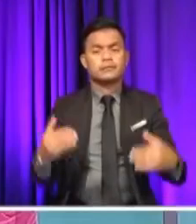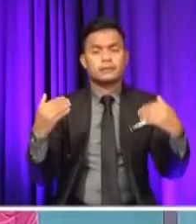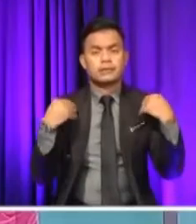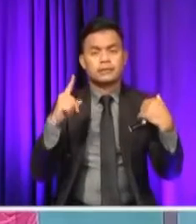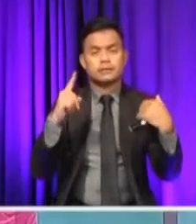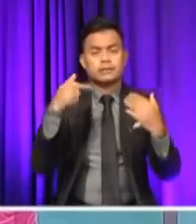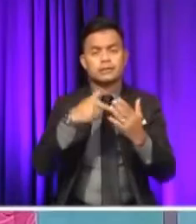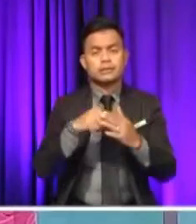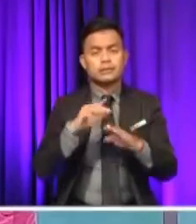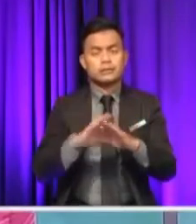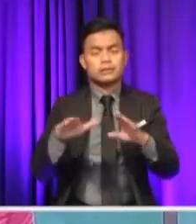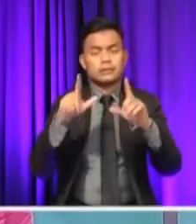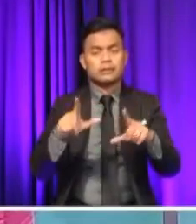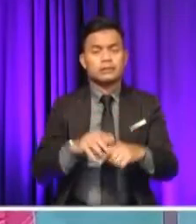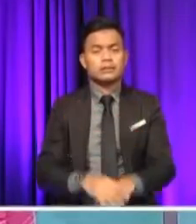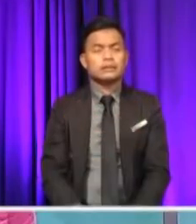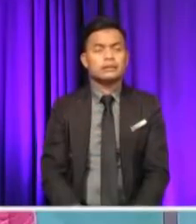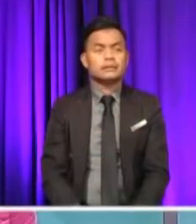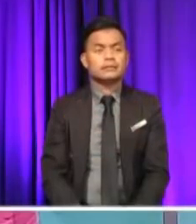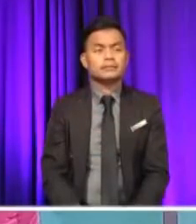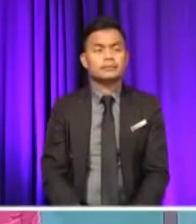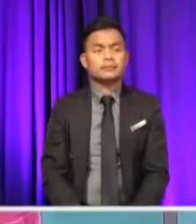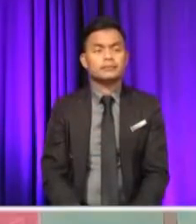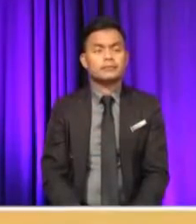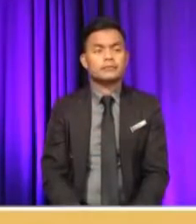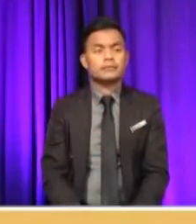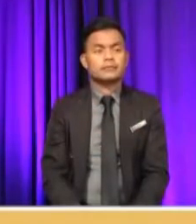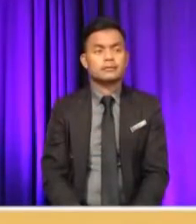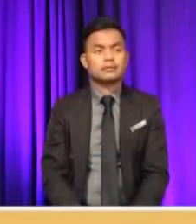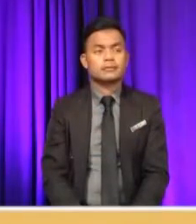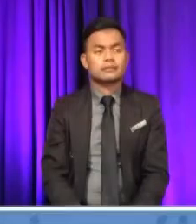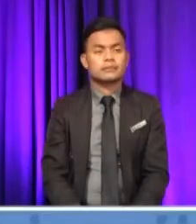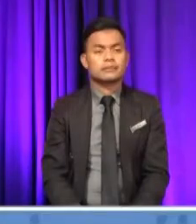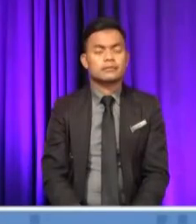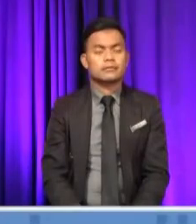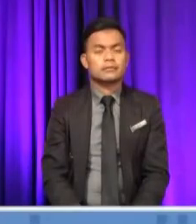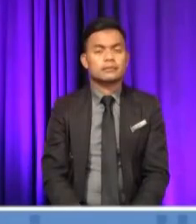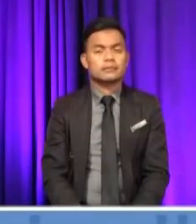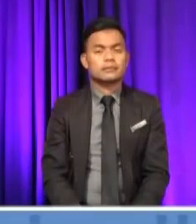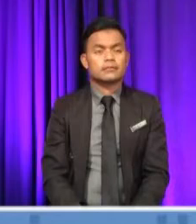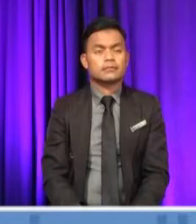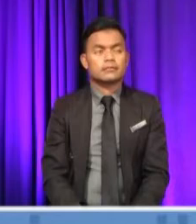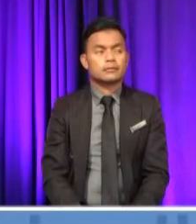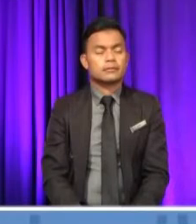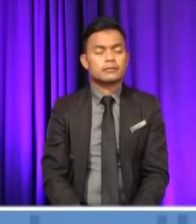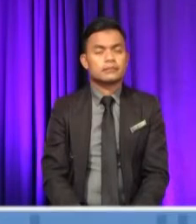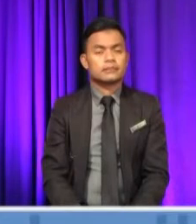letak. Apa tu? Siapa tahu? Yang terakhir. Yang terakhir. Soalan bonus. Ada 10 tadi